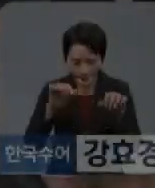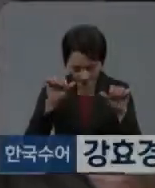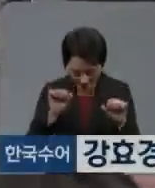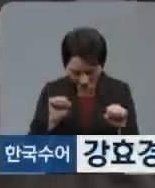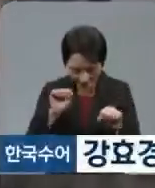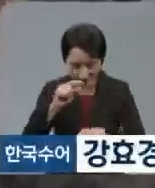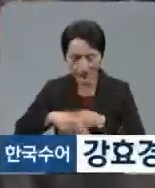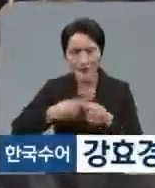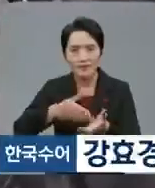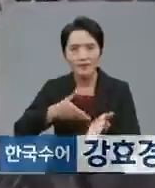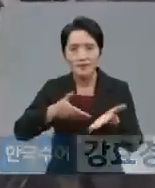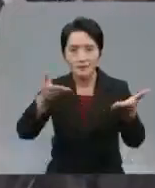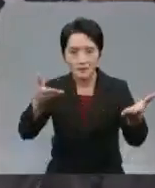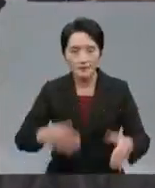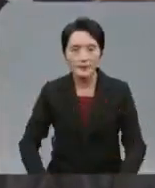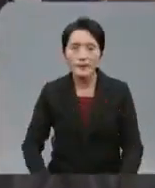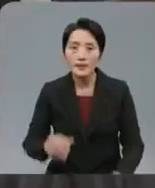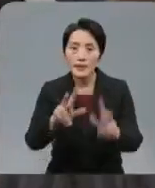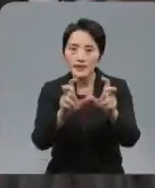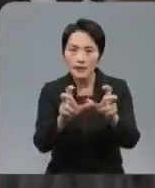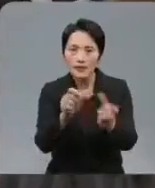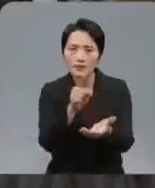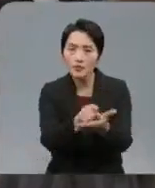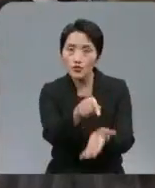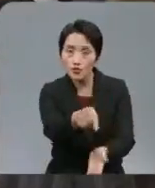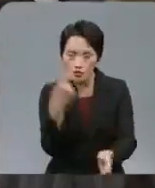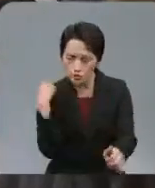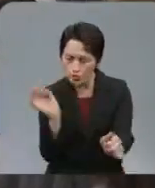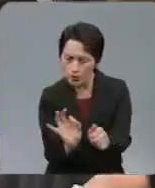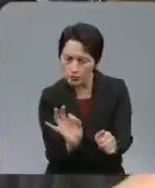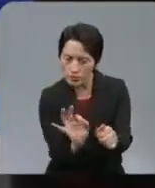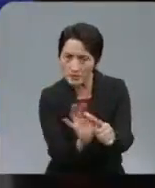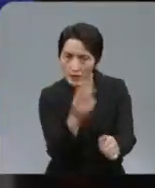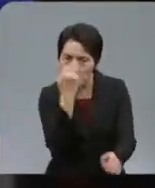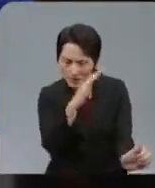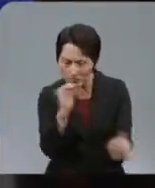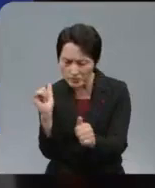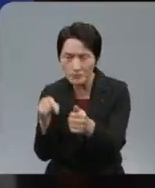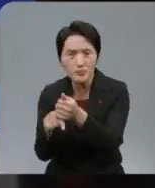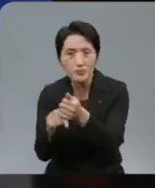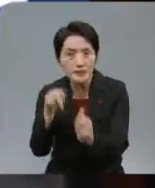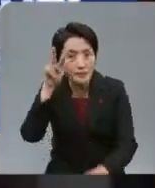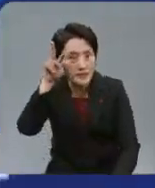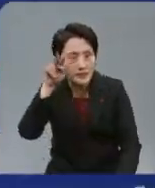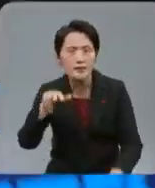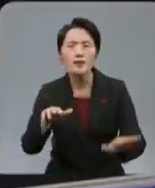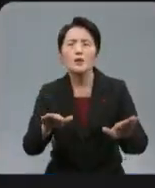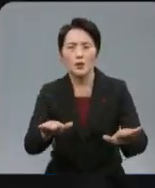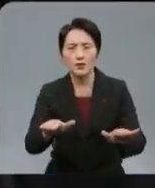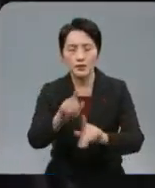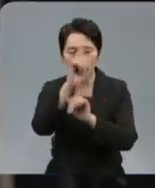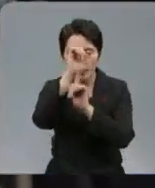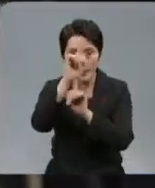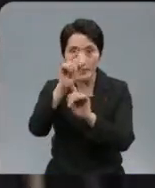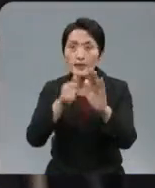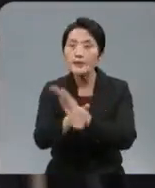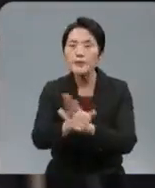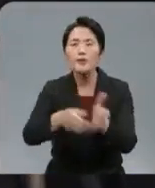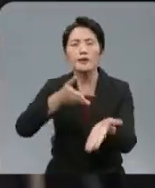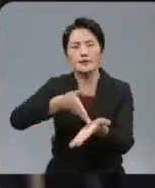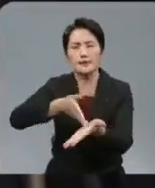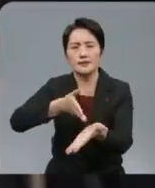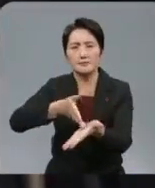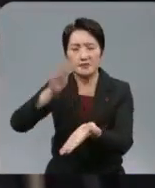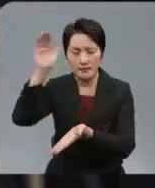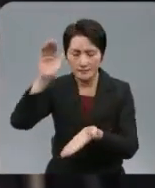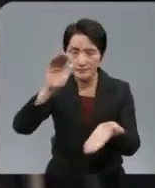der Chef der führenden Oppositionspartei mini-partei Koreas itemium hat eine Normalisierung der Erledigung